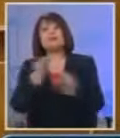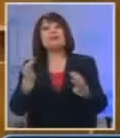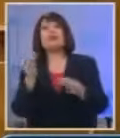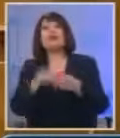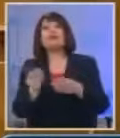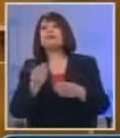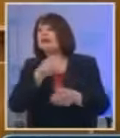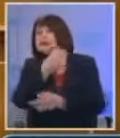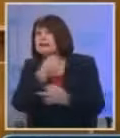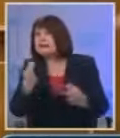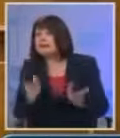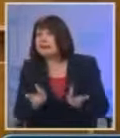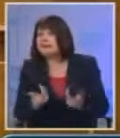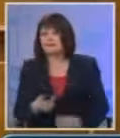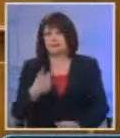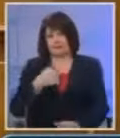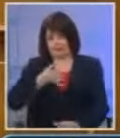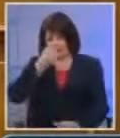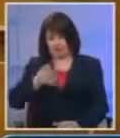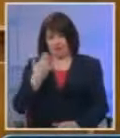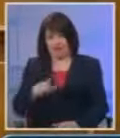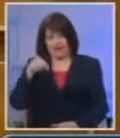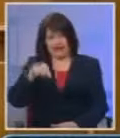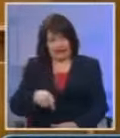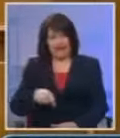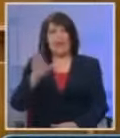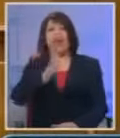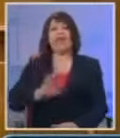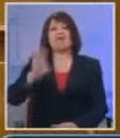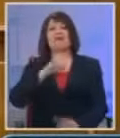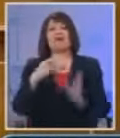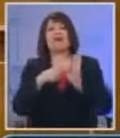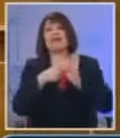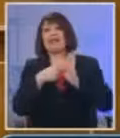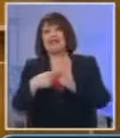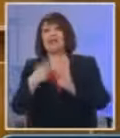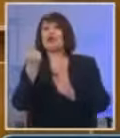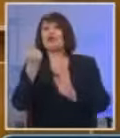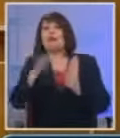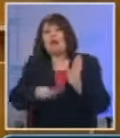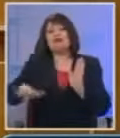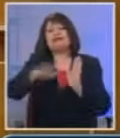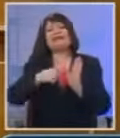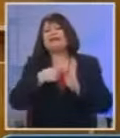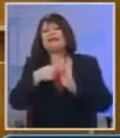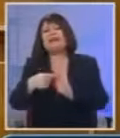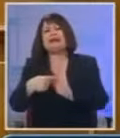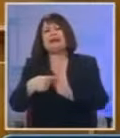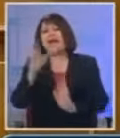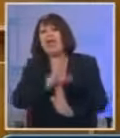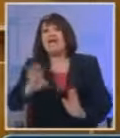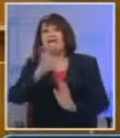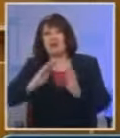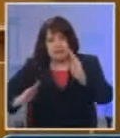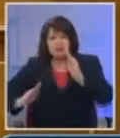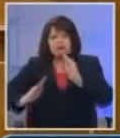προεκλογικά. Εγώ να σας πω ότι μόλις ανακοινώθηκε σήμερα ο Πανευρωπαϊκός Δείχτης Οικονομικού Κλίματος. Όλη η Ευρώπη πάει προς